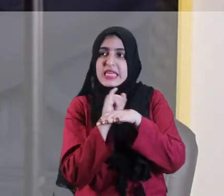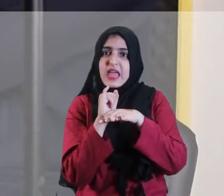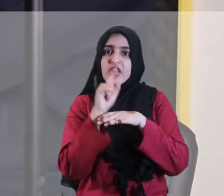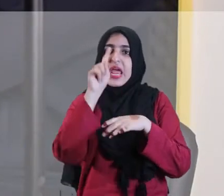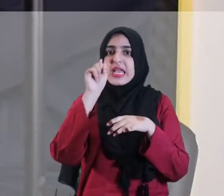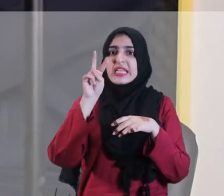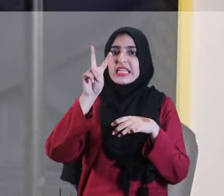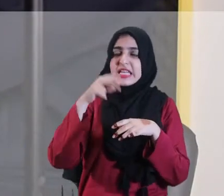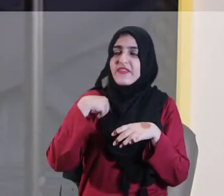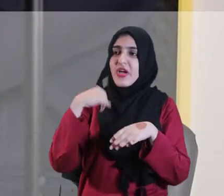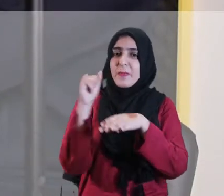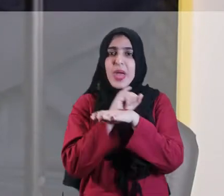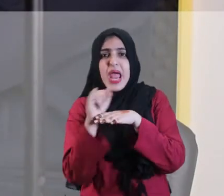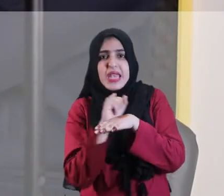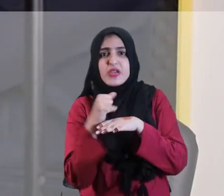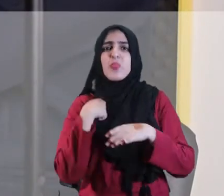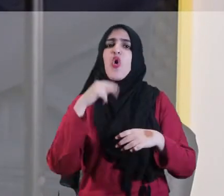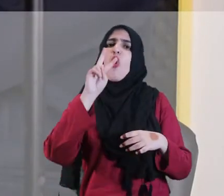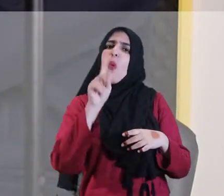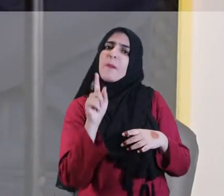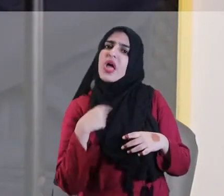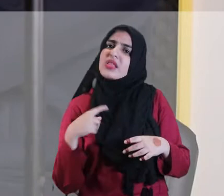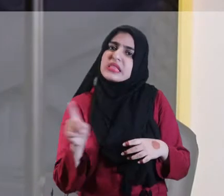कीजिए हमारे चैनल